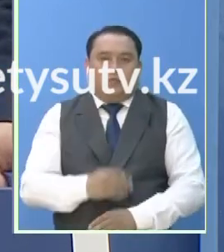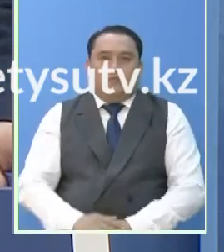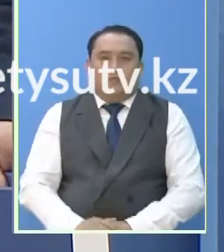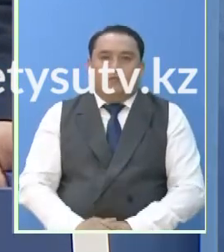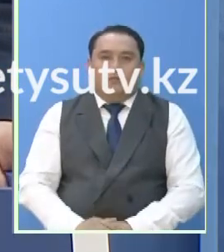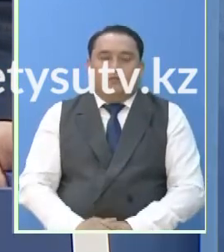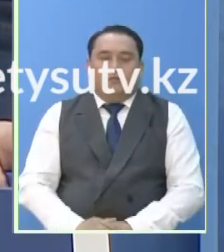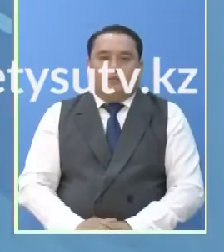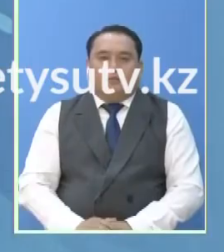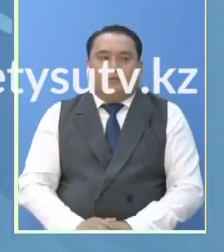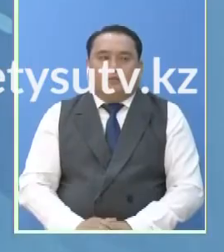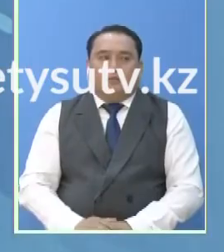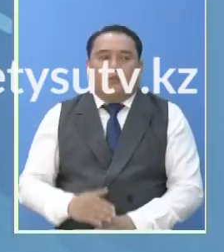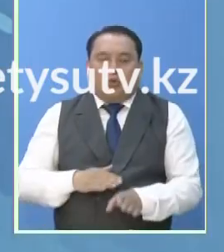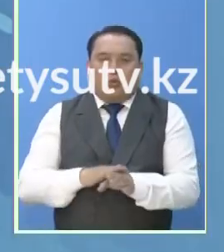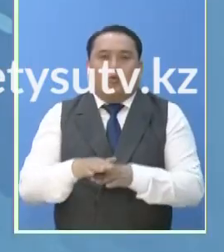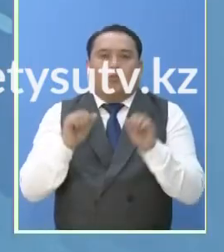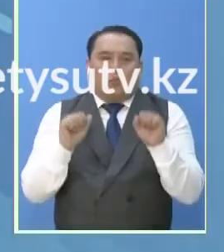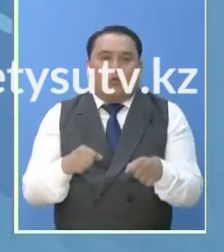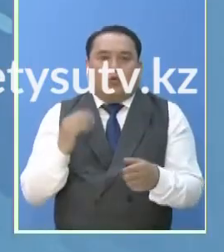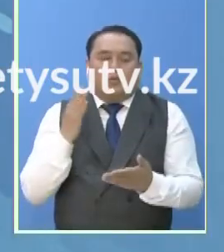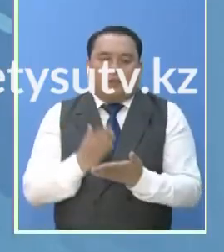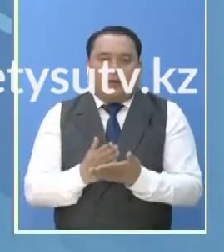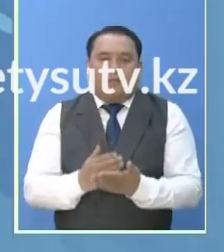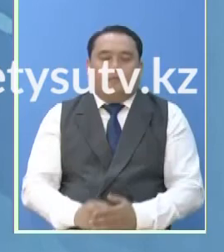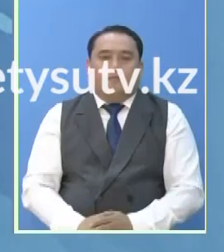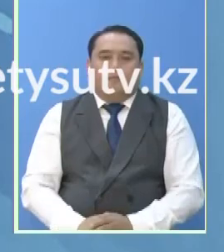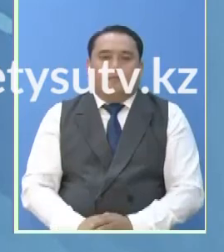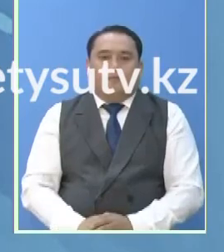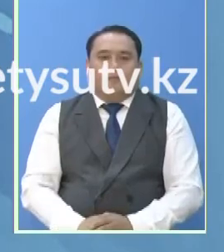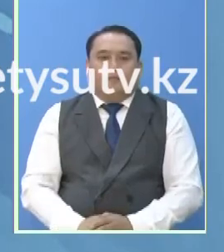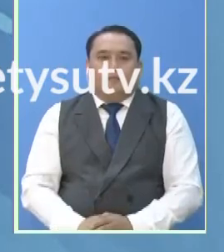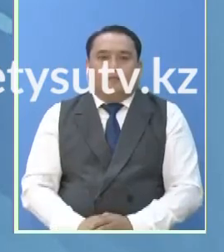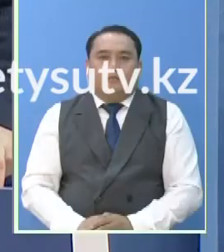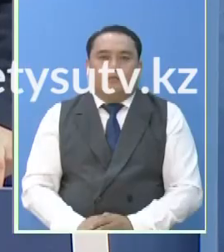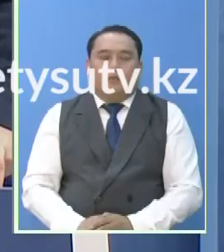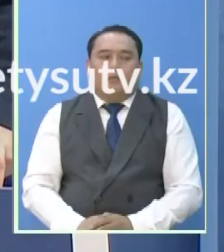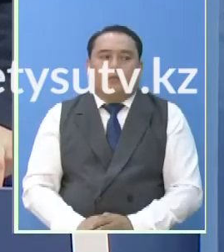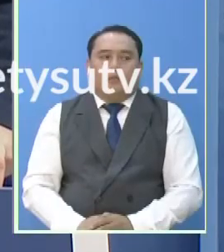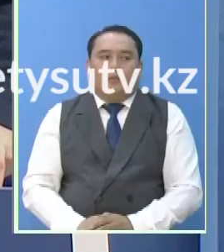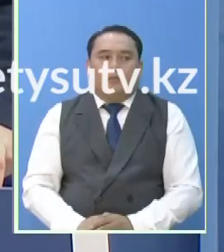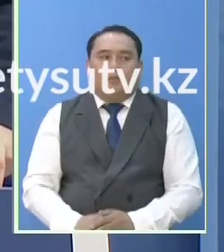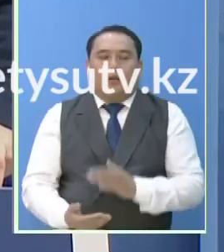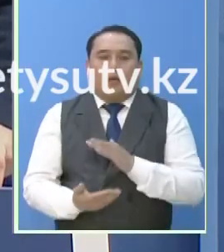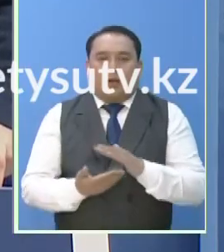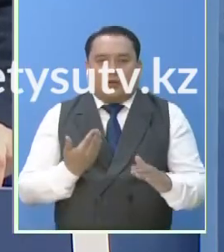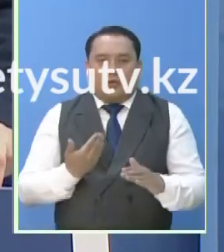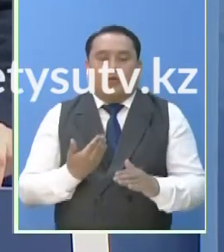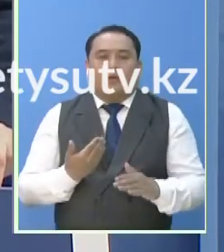кесте курулган, оган толук мүмкүндүгүбүз бар. Мүмкүндүгүбүз бар. Жакшы. Сондуктан жаңагы халыкты да соган чакырабыз.